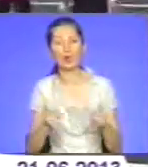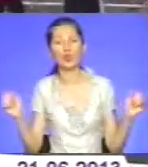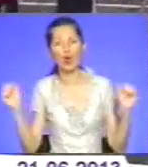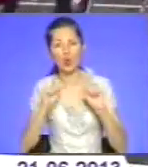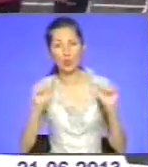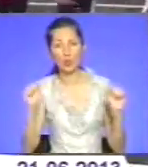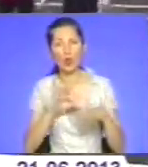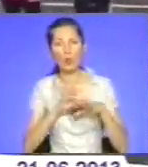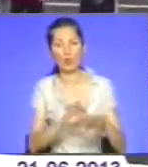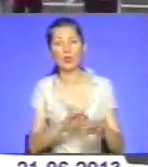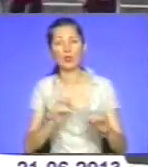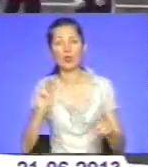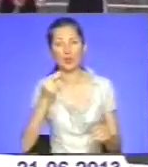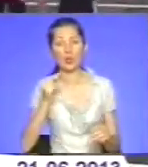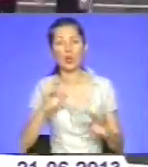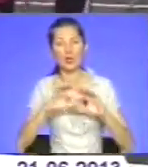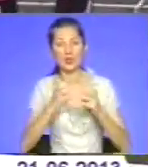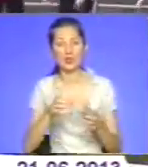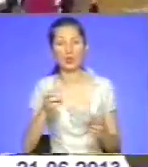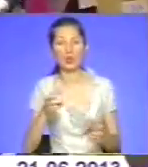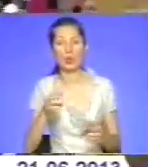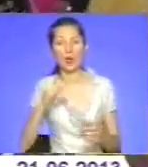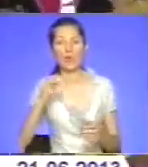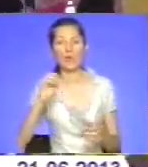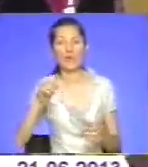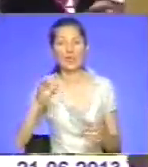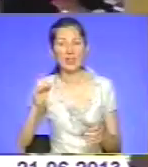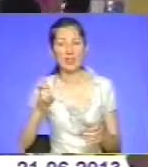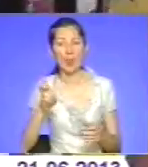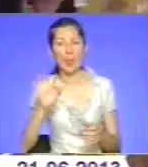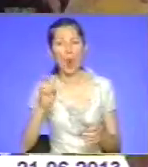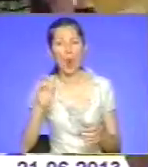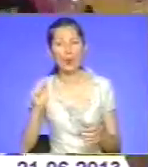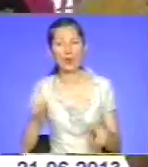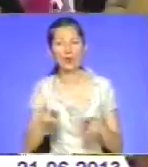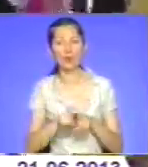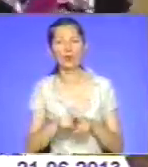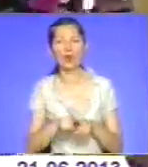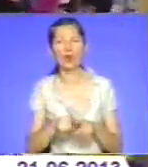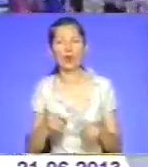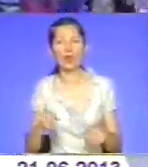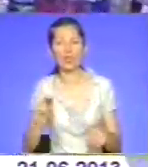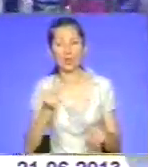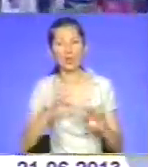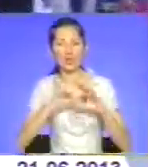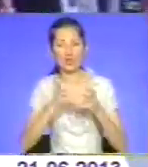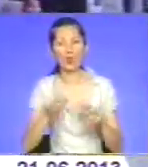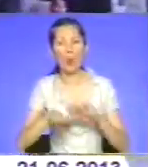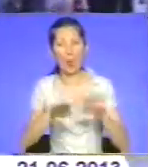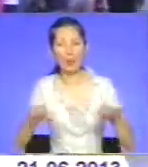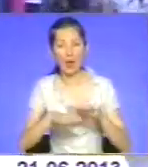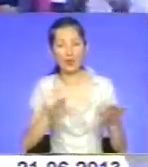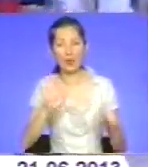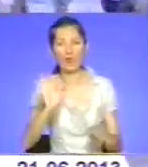модельного фітнесу Дарія Побер та кількаразовий бронзовий призер чемпіонату світу з плавання Олександр Волинець. Вітали жителів